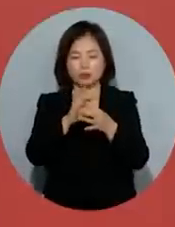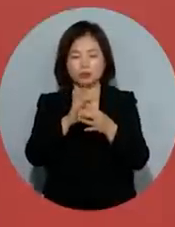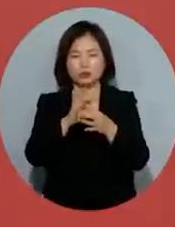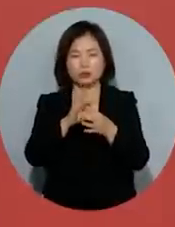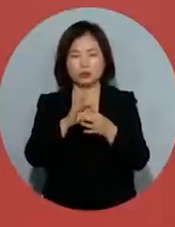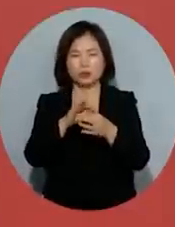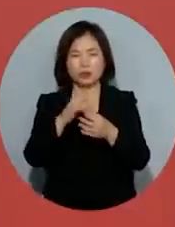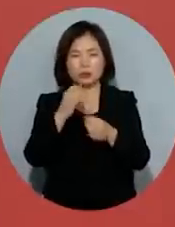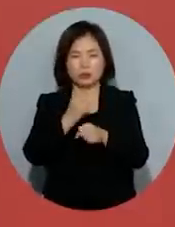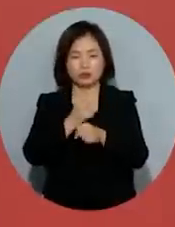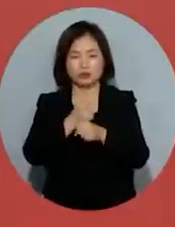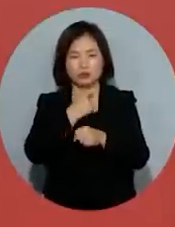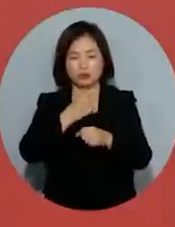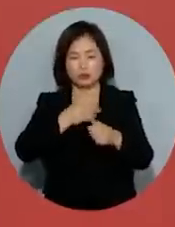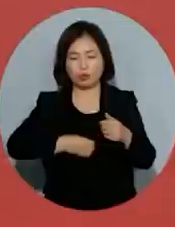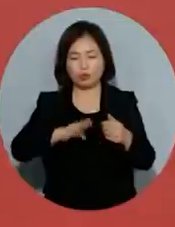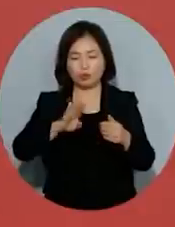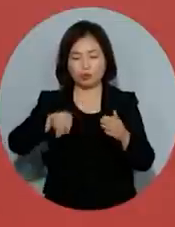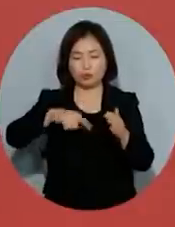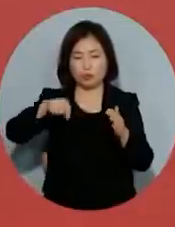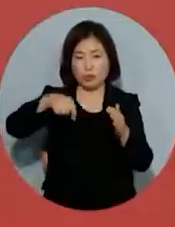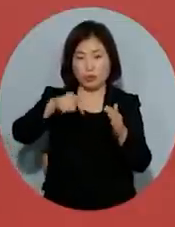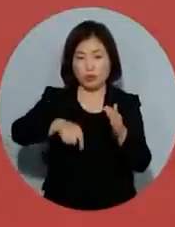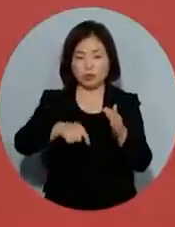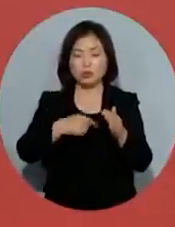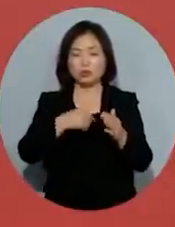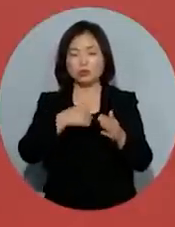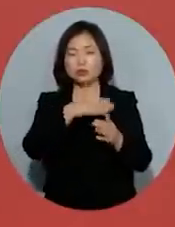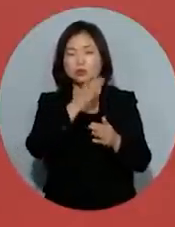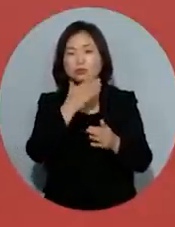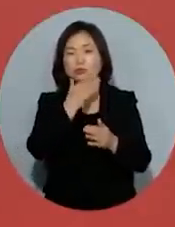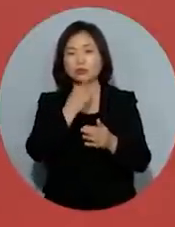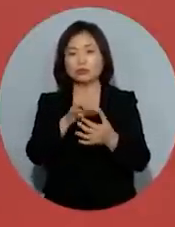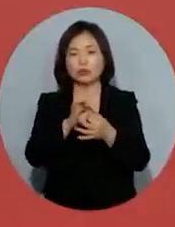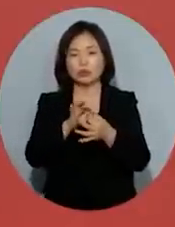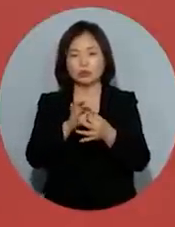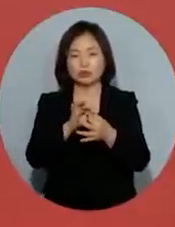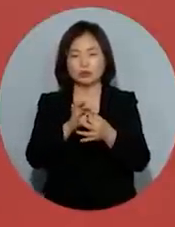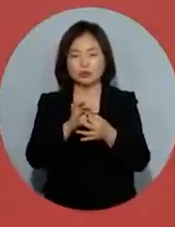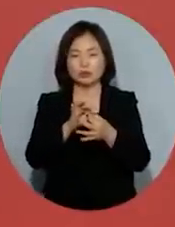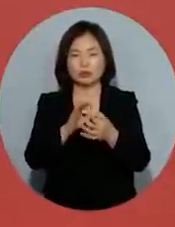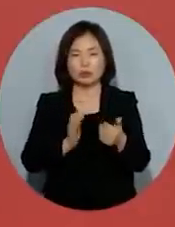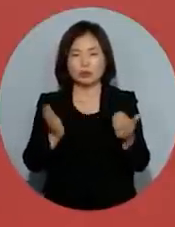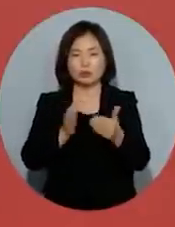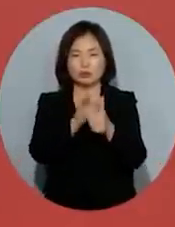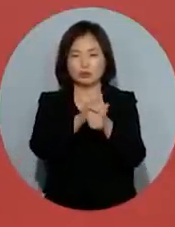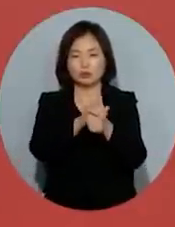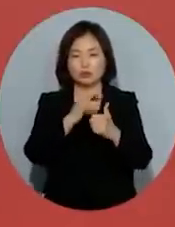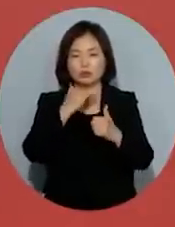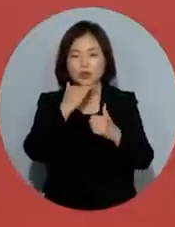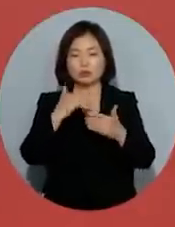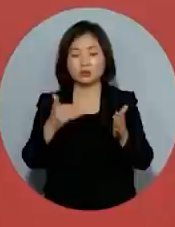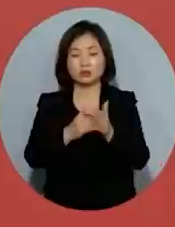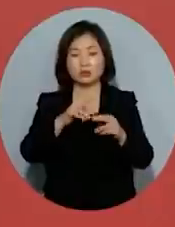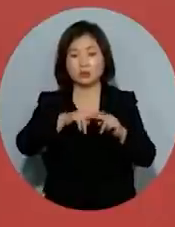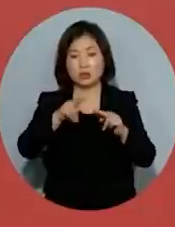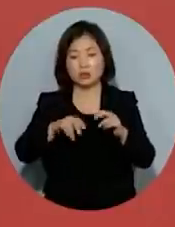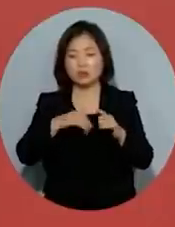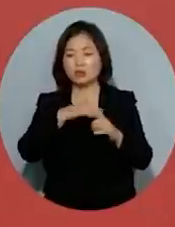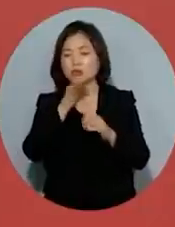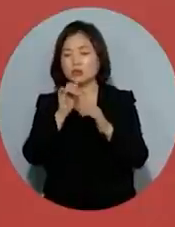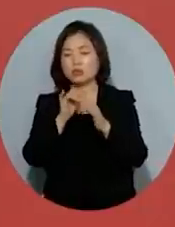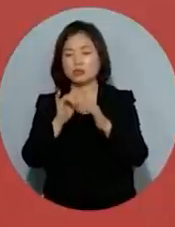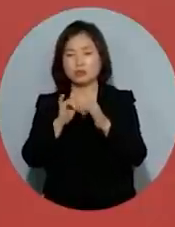보건복지부 산하에 노인복지청을 만들어서 은퇴한 사람들, 고령자들